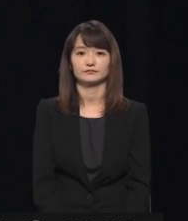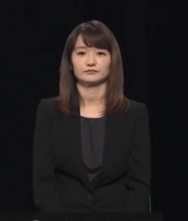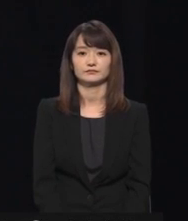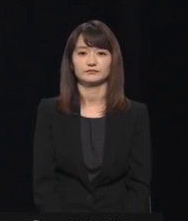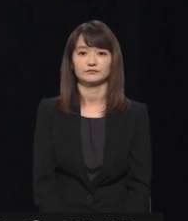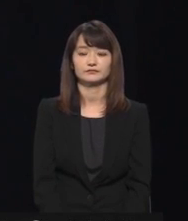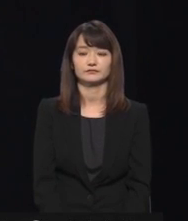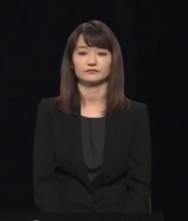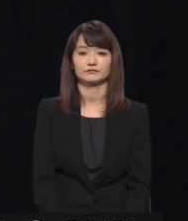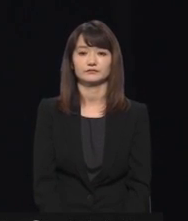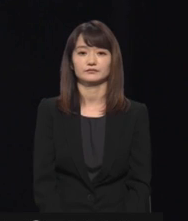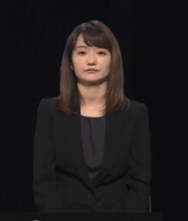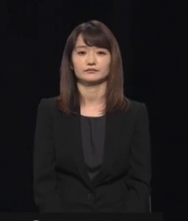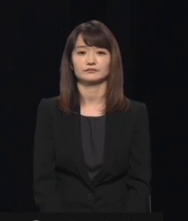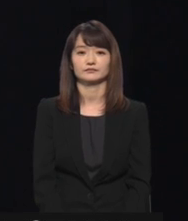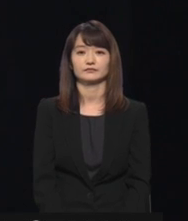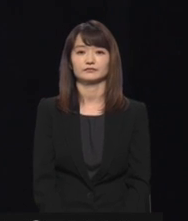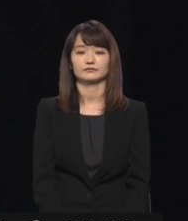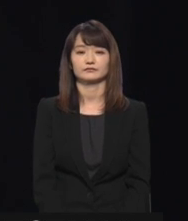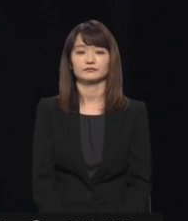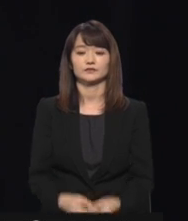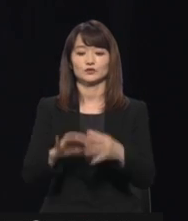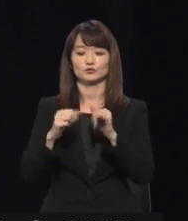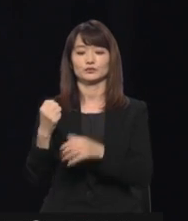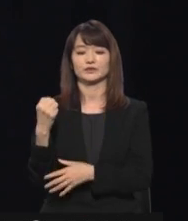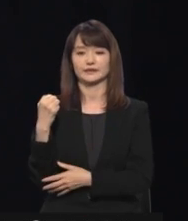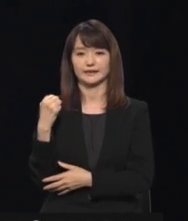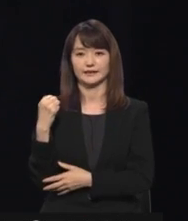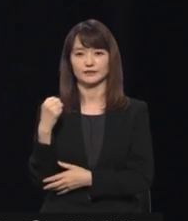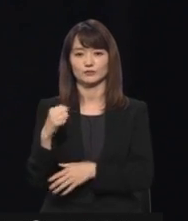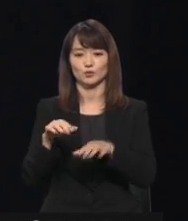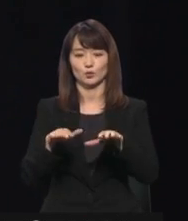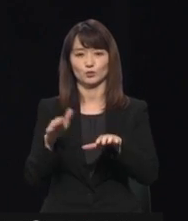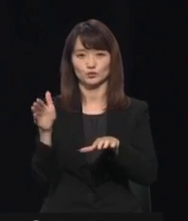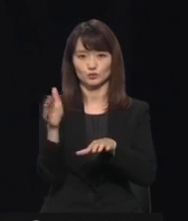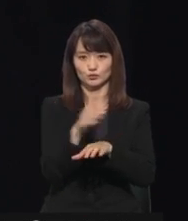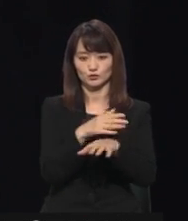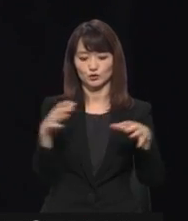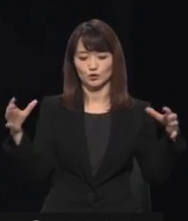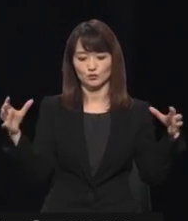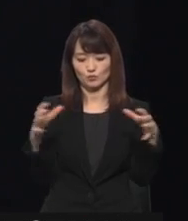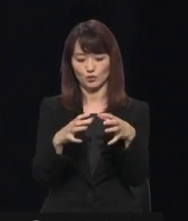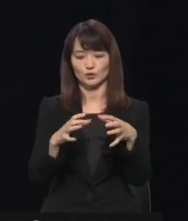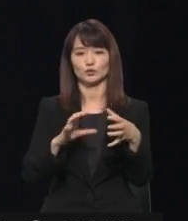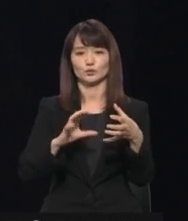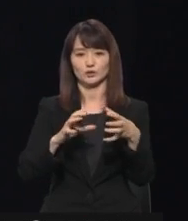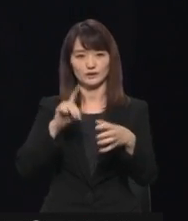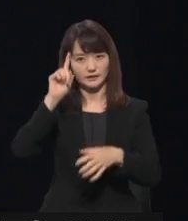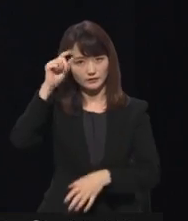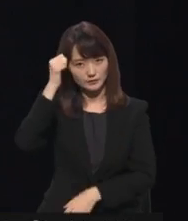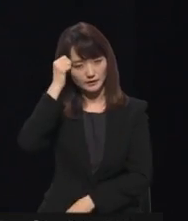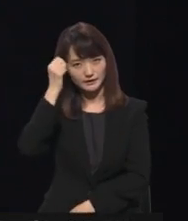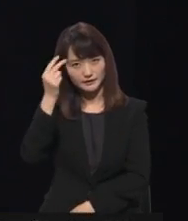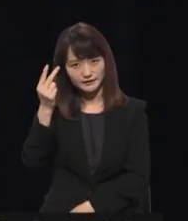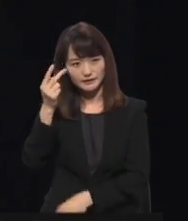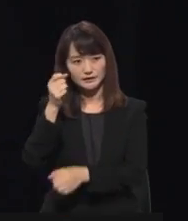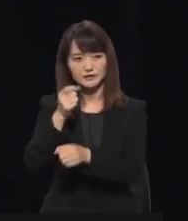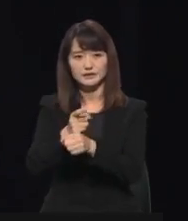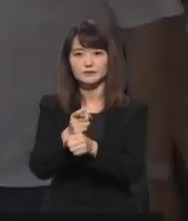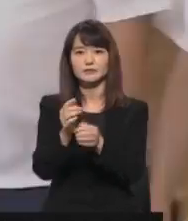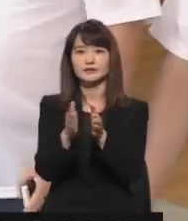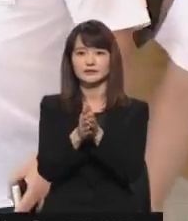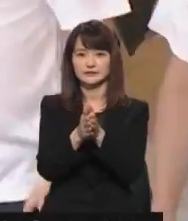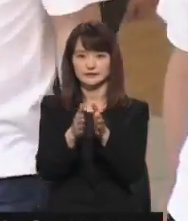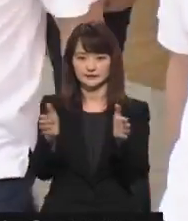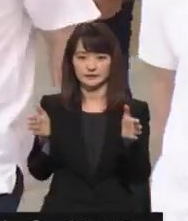예 어 국내 이면 천에 오늘부터 1박 2일 일정으로 하구요 이미 시작해 스 했습니다 어제가 좀 기사를 최신